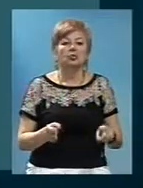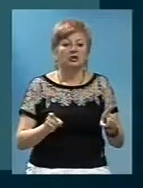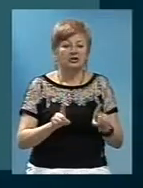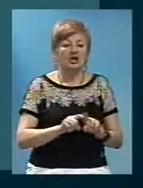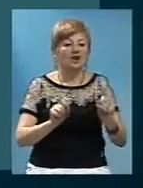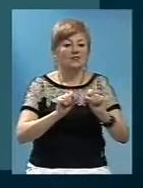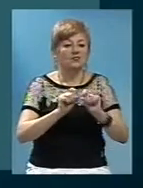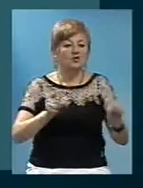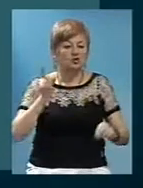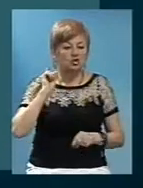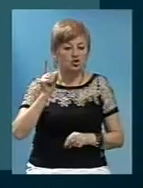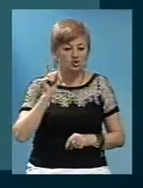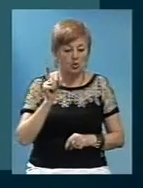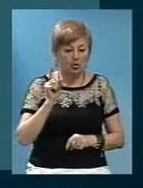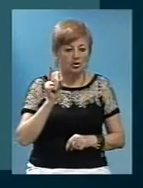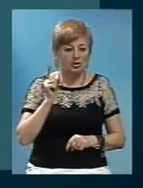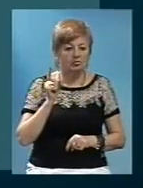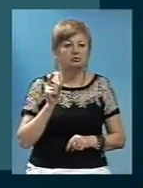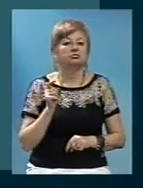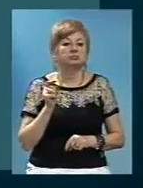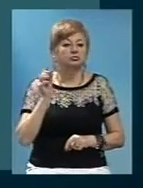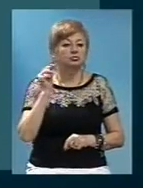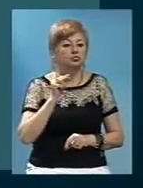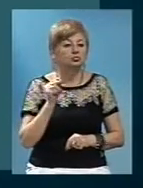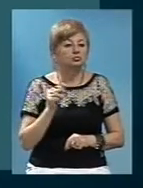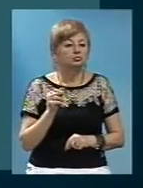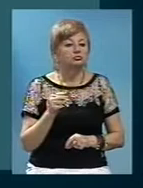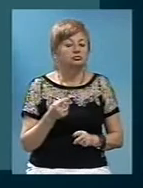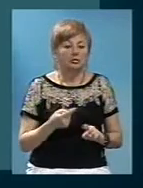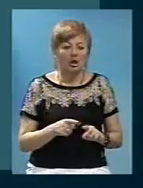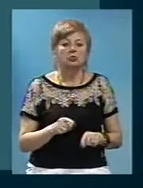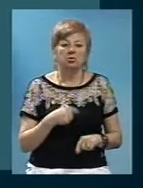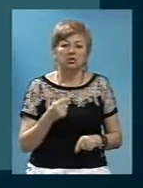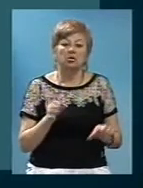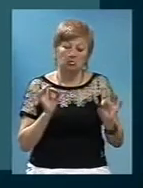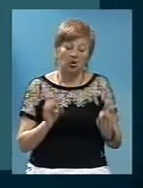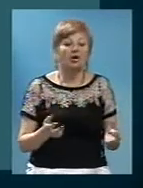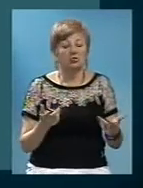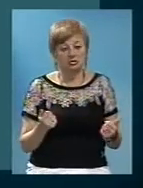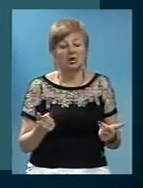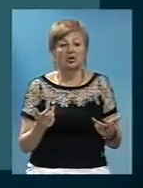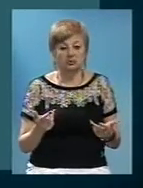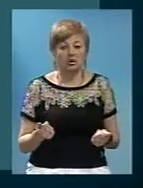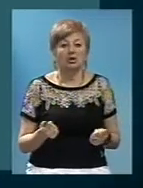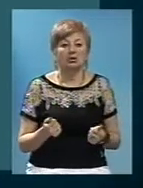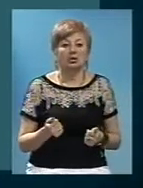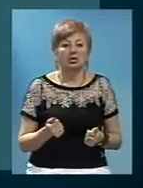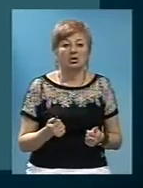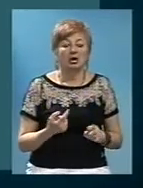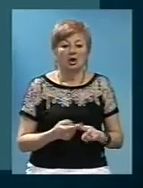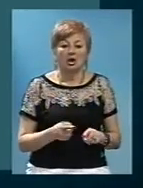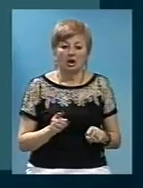школі заучували це, то, ну, правильно, а як же ж, ну,